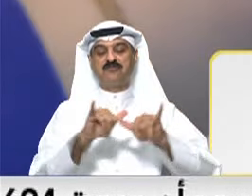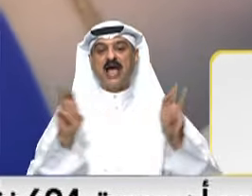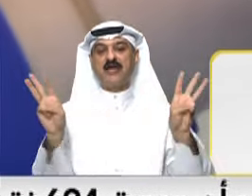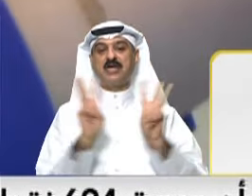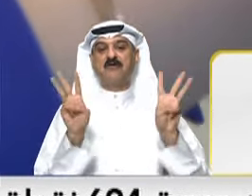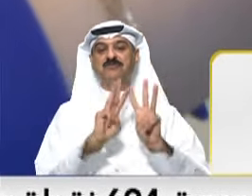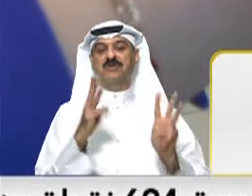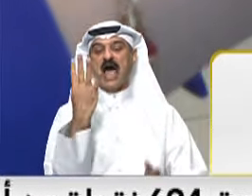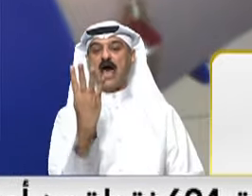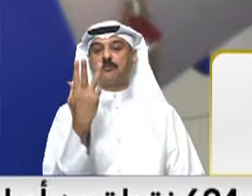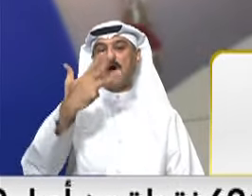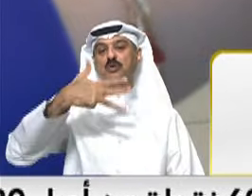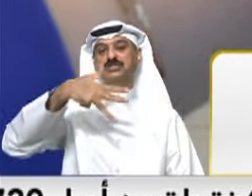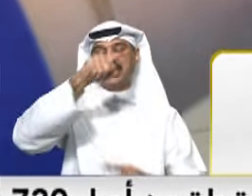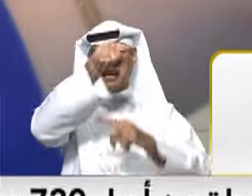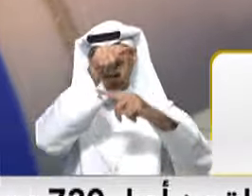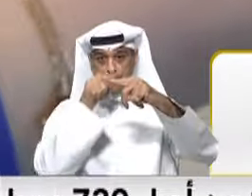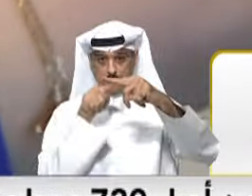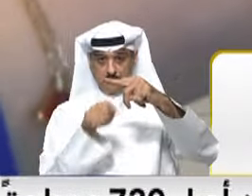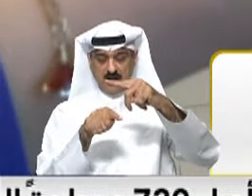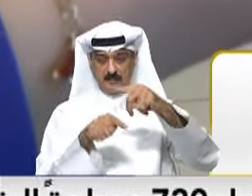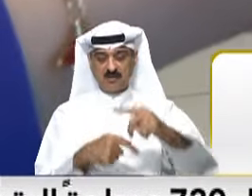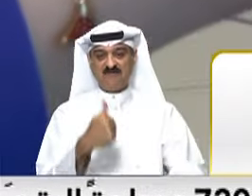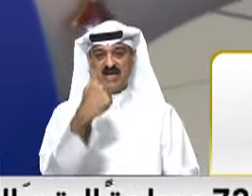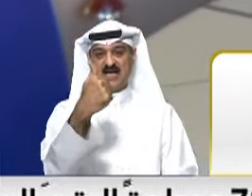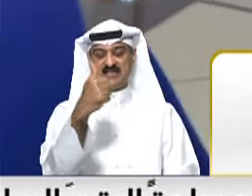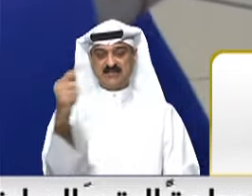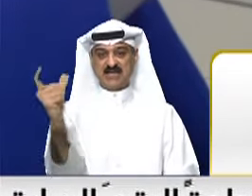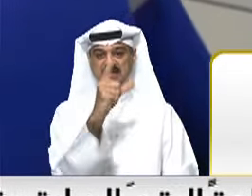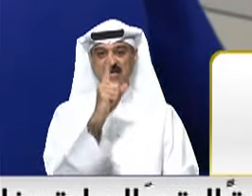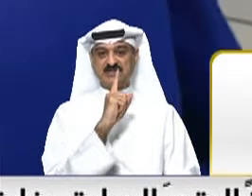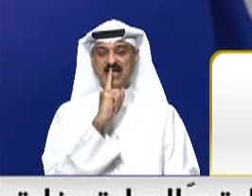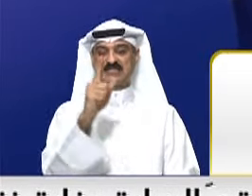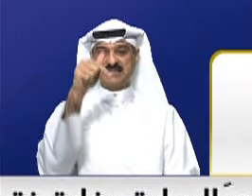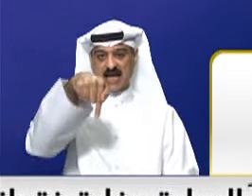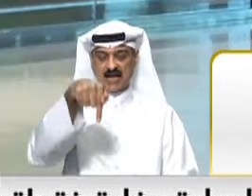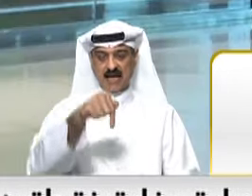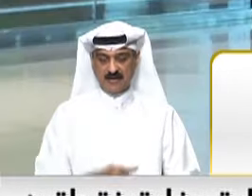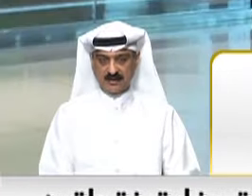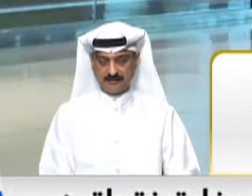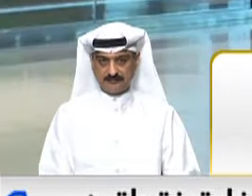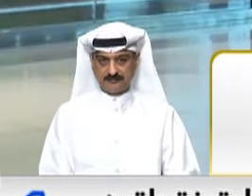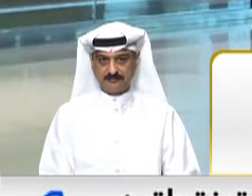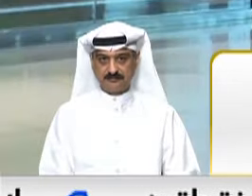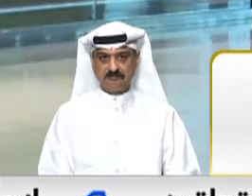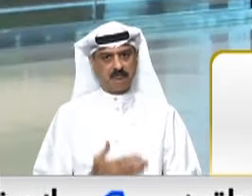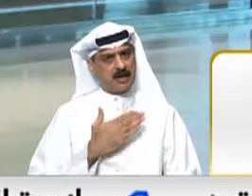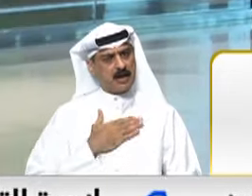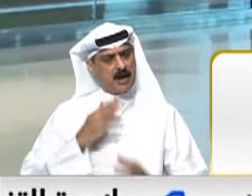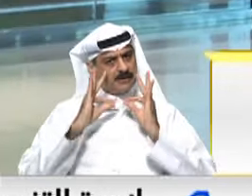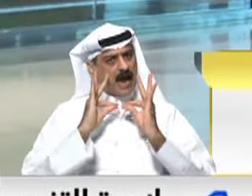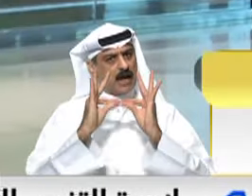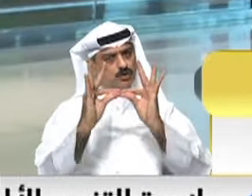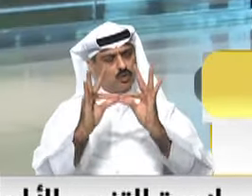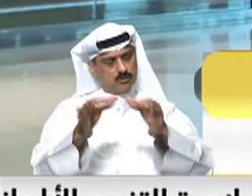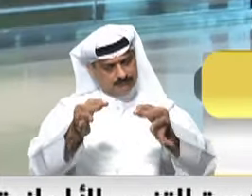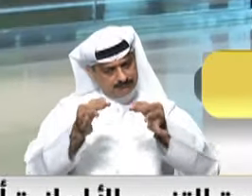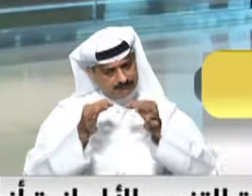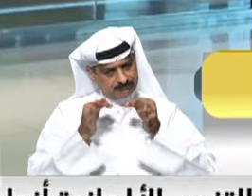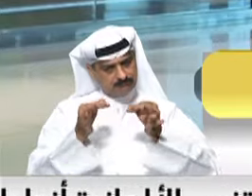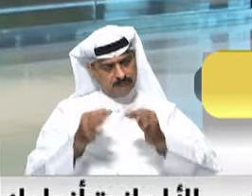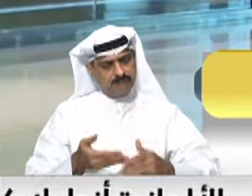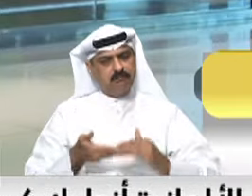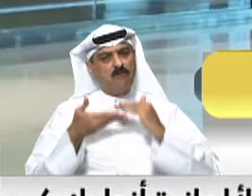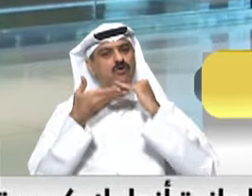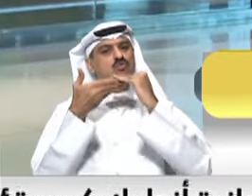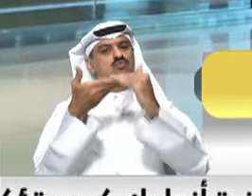94% خلال الأشهر الستة الأولى من العام الجاري. احنا دائما حريصين ان احنا نقدم